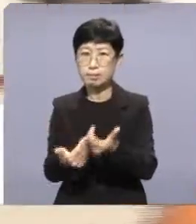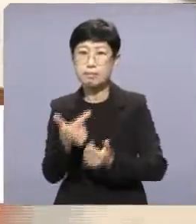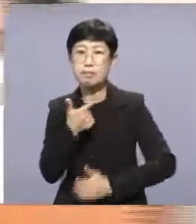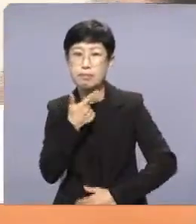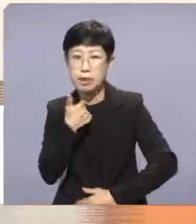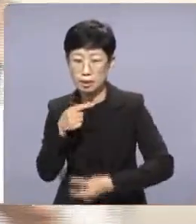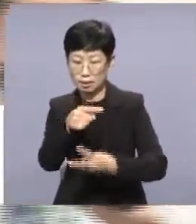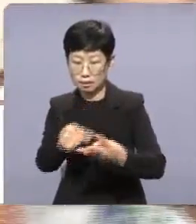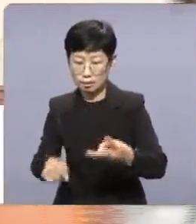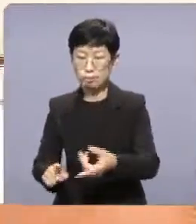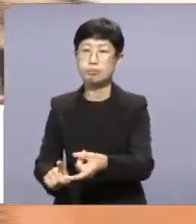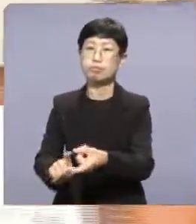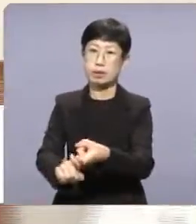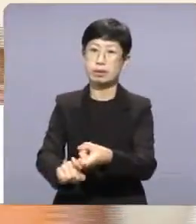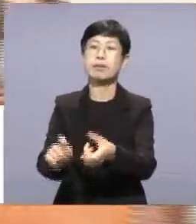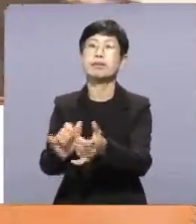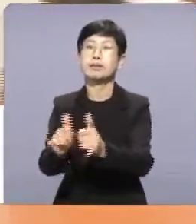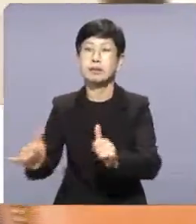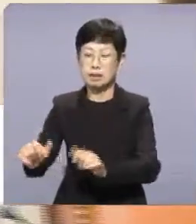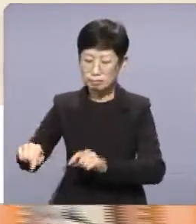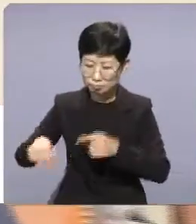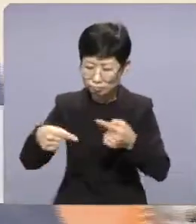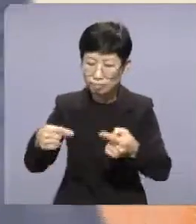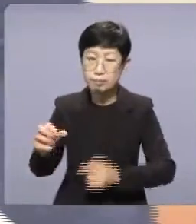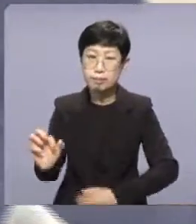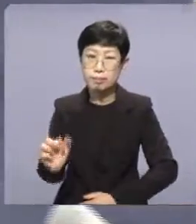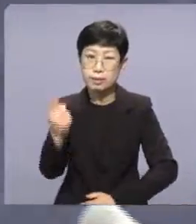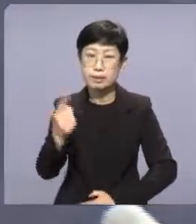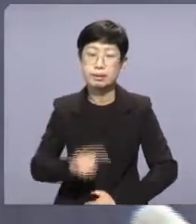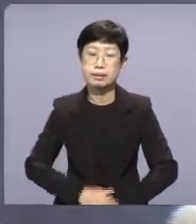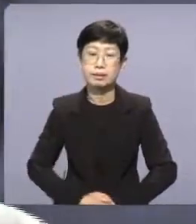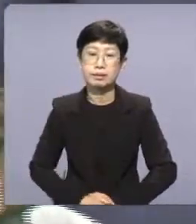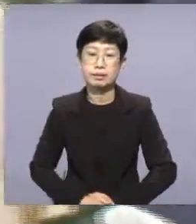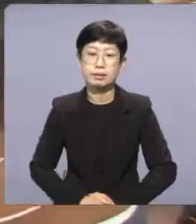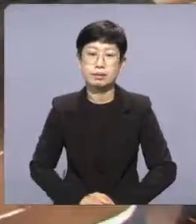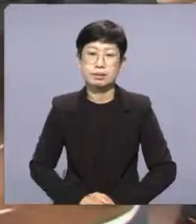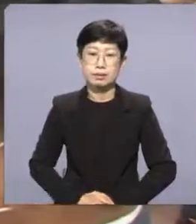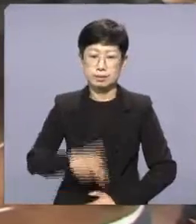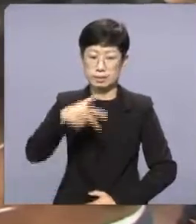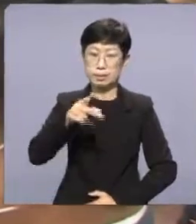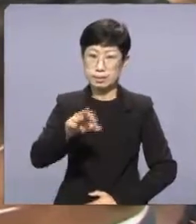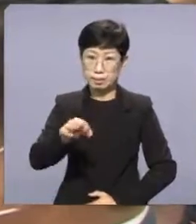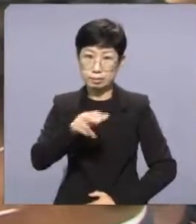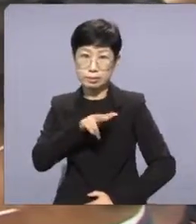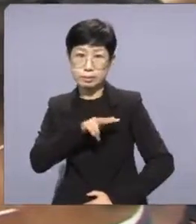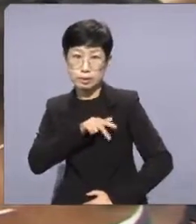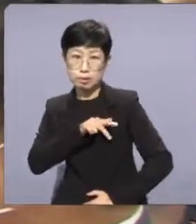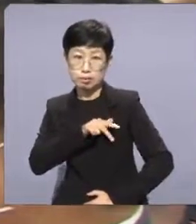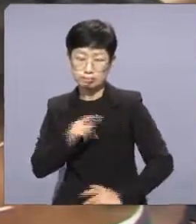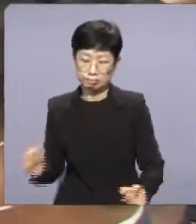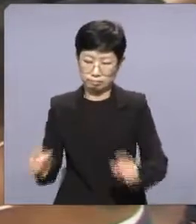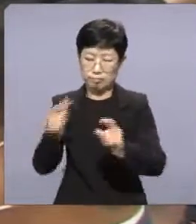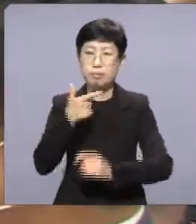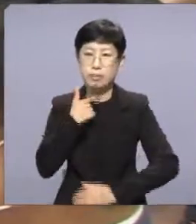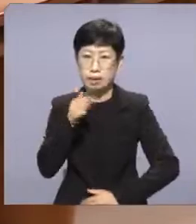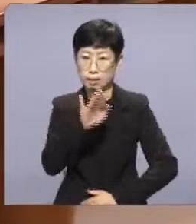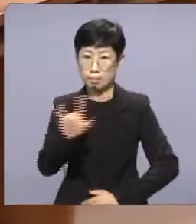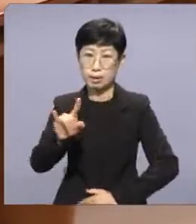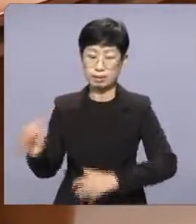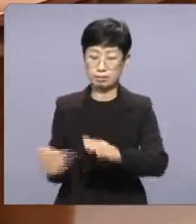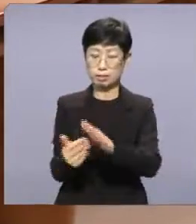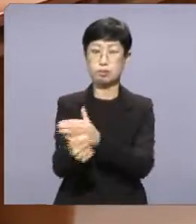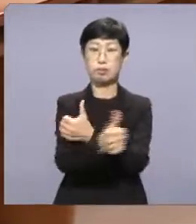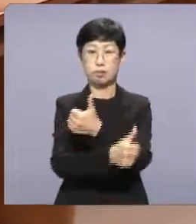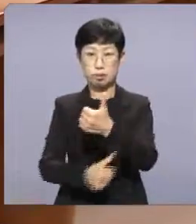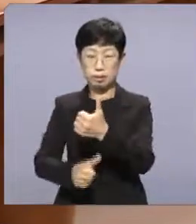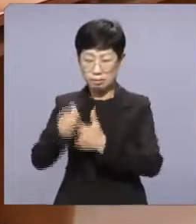이른바 윤핵관 측이 참전하면서부터입니다. 오선 정진석 의원과는 설전, 배현진